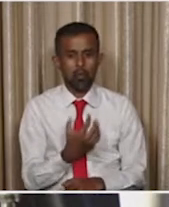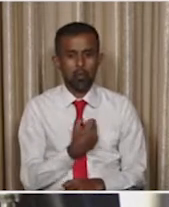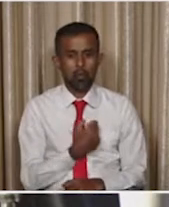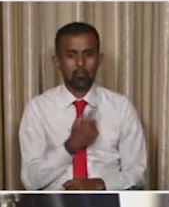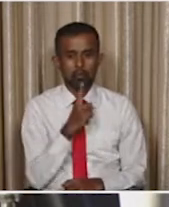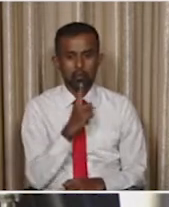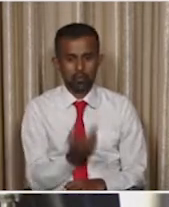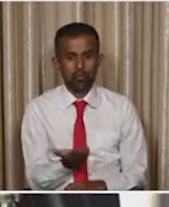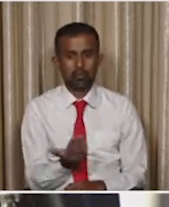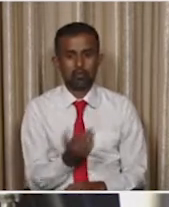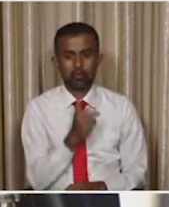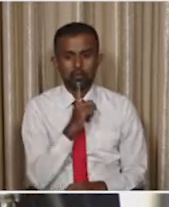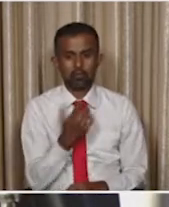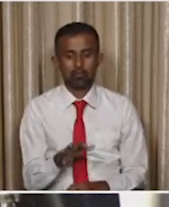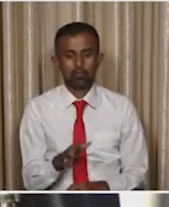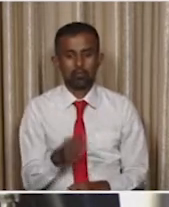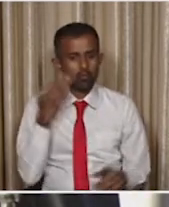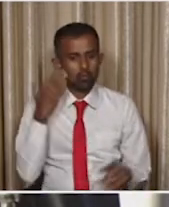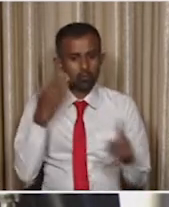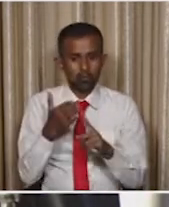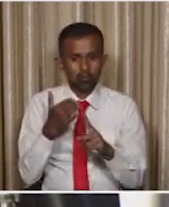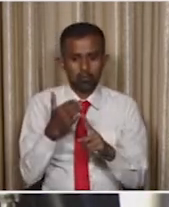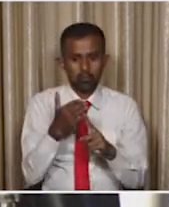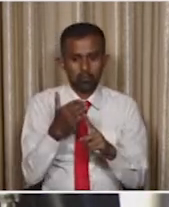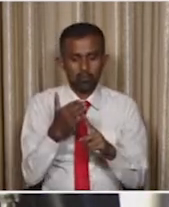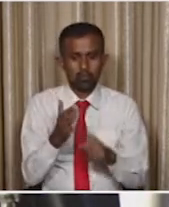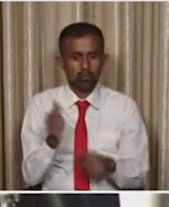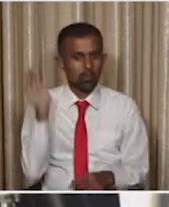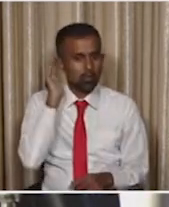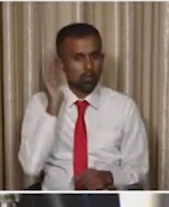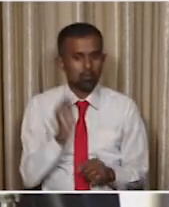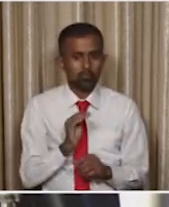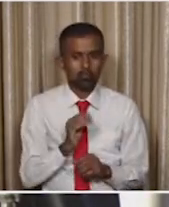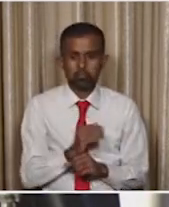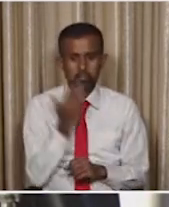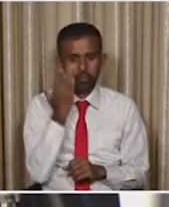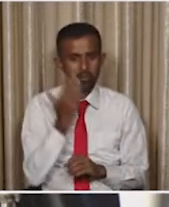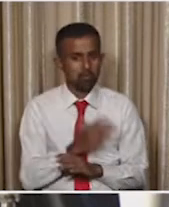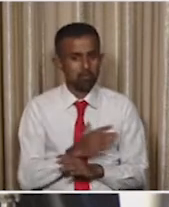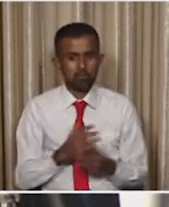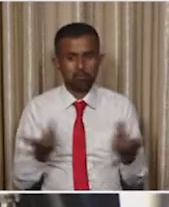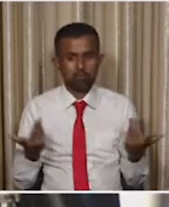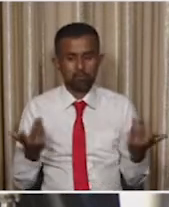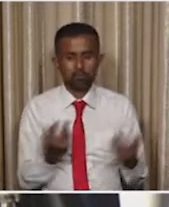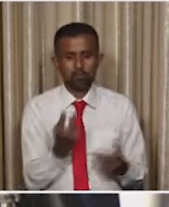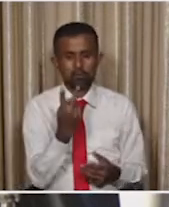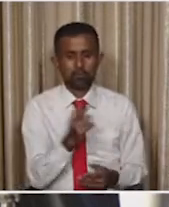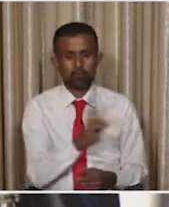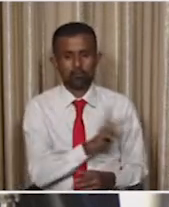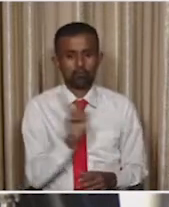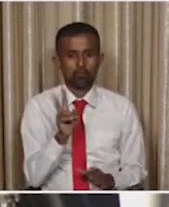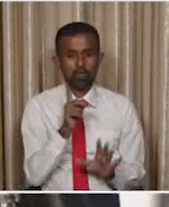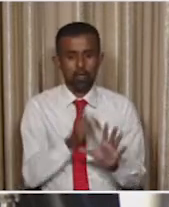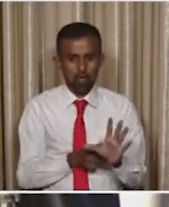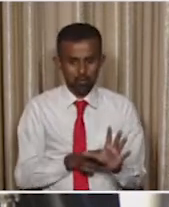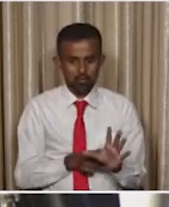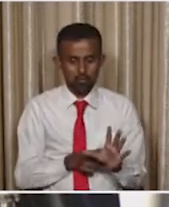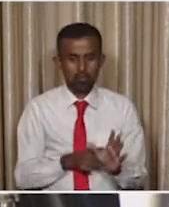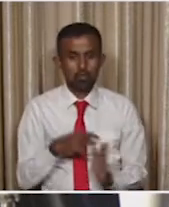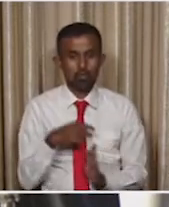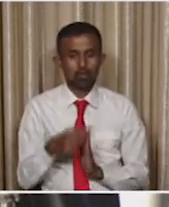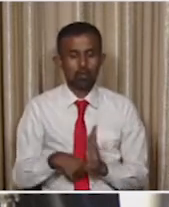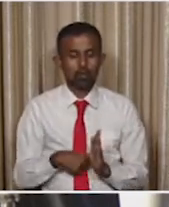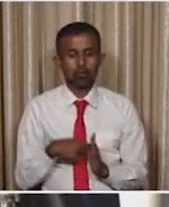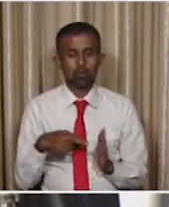ஆனாலும் யாரும் அதை கருத்தில் எடுத்ததாக இல்லை அந்த நிலையிலே 2022 ஆம் ஆண்டிலே ஒரு பொருளாதார நெருக்கடி